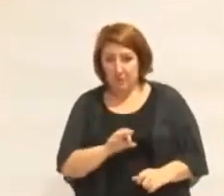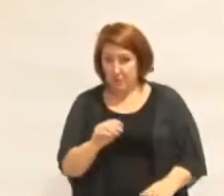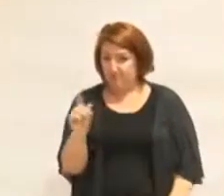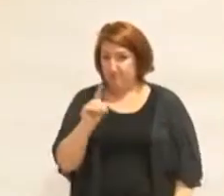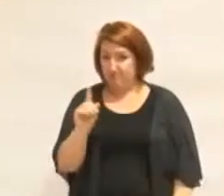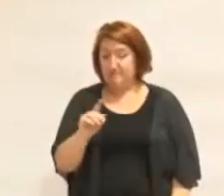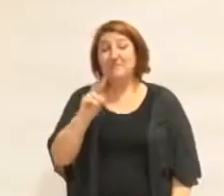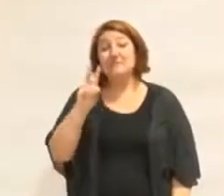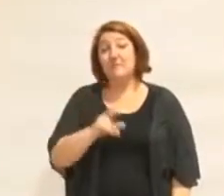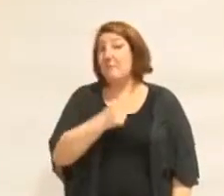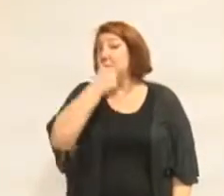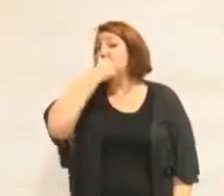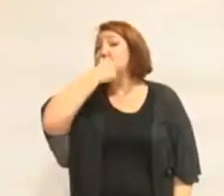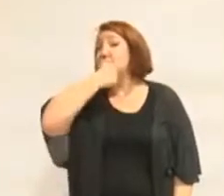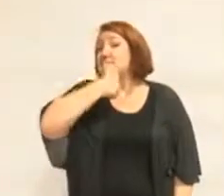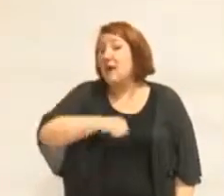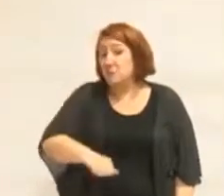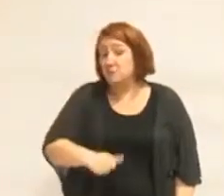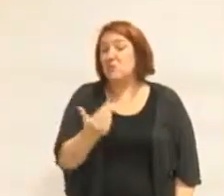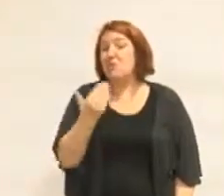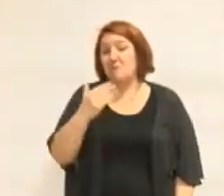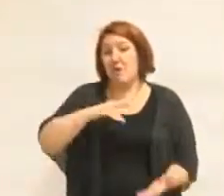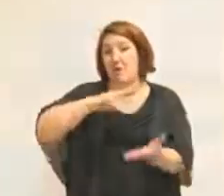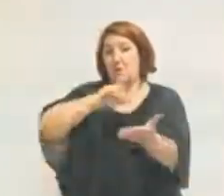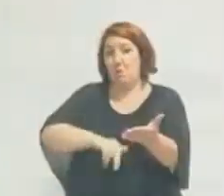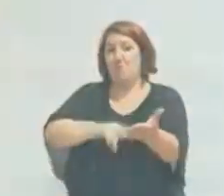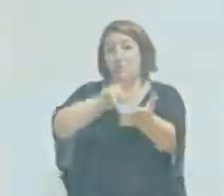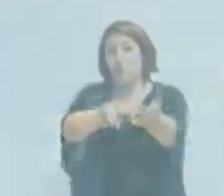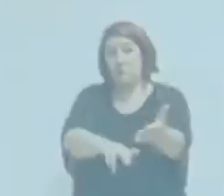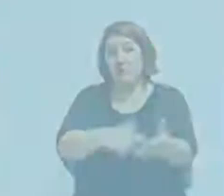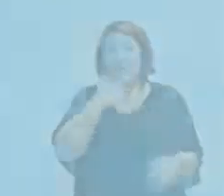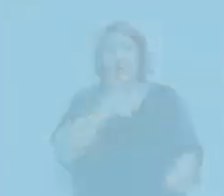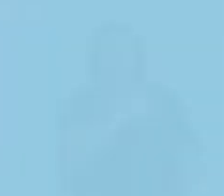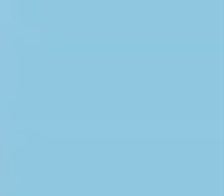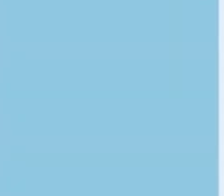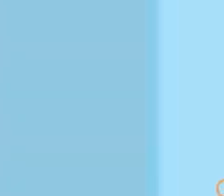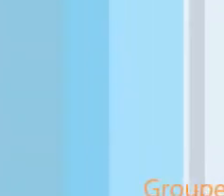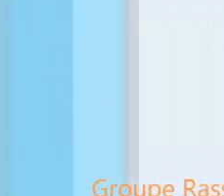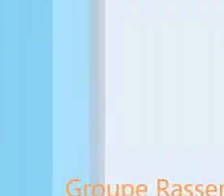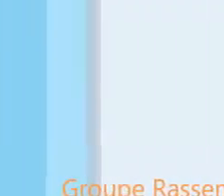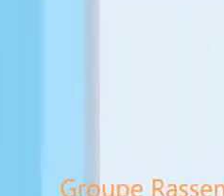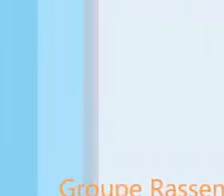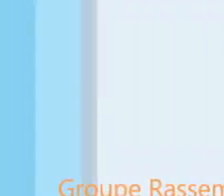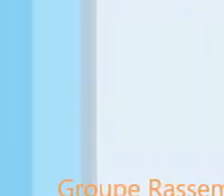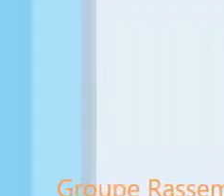ni de gauche, ni de gauche.